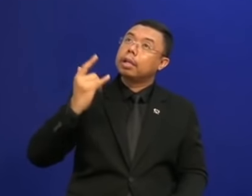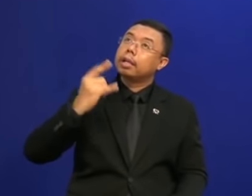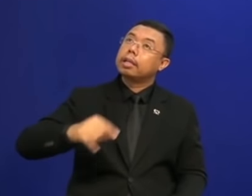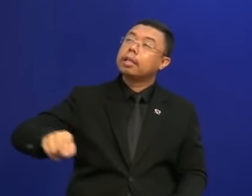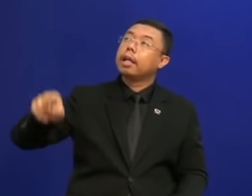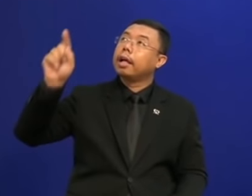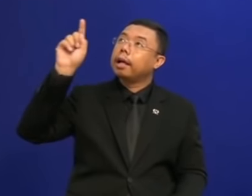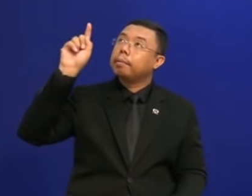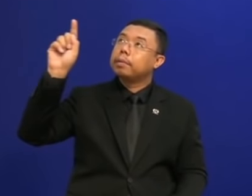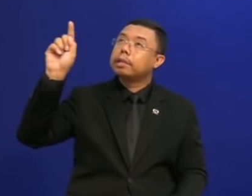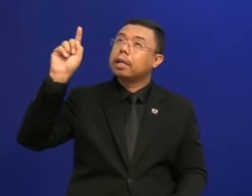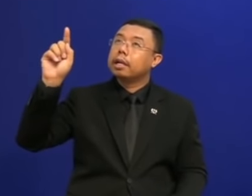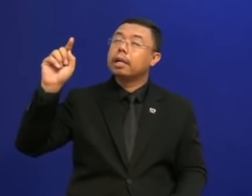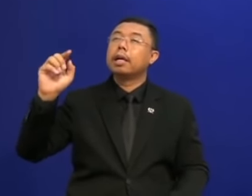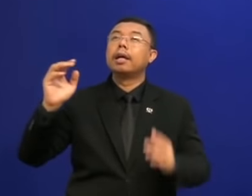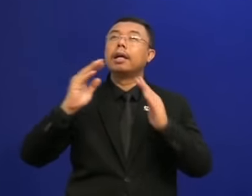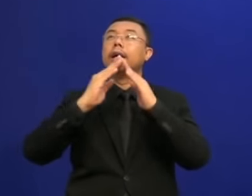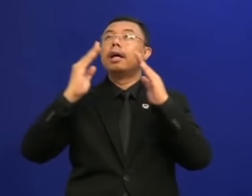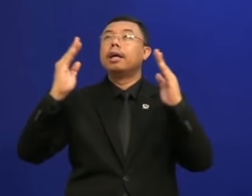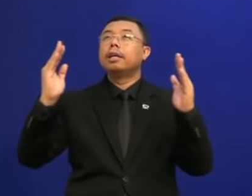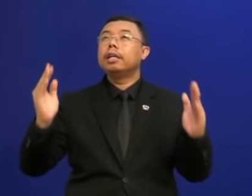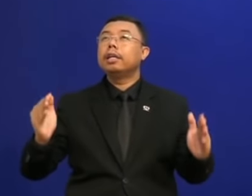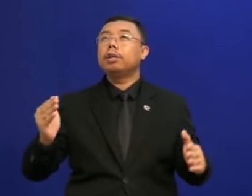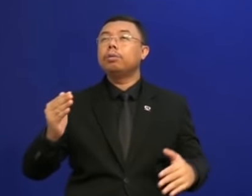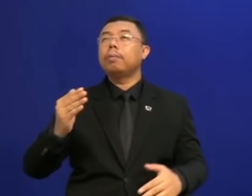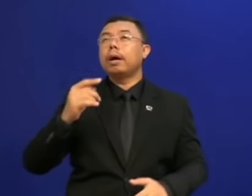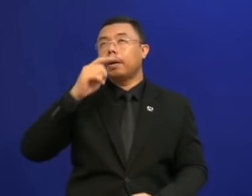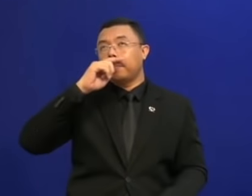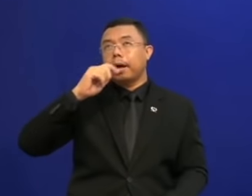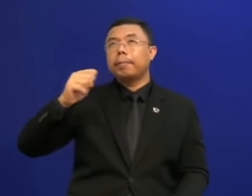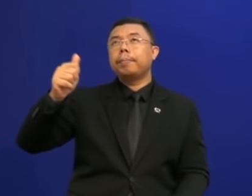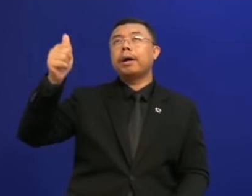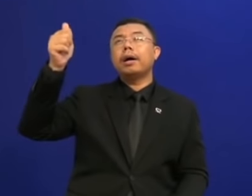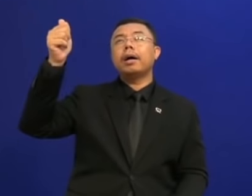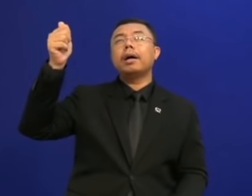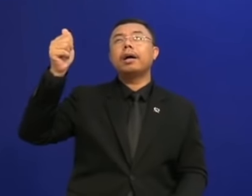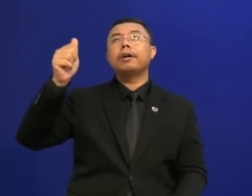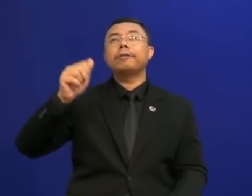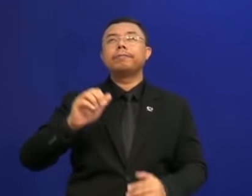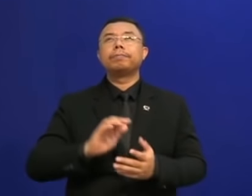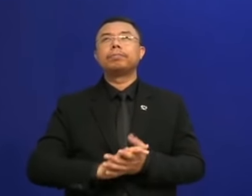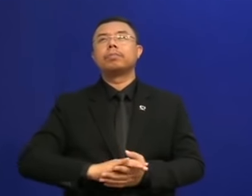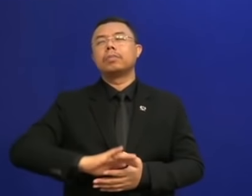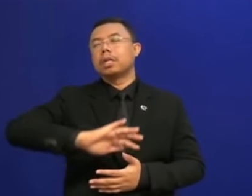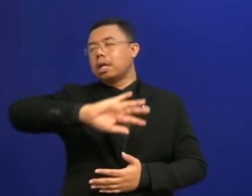Tempatku tetap di sana, di rumah Bapa.